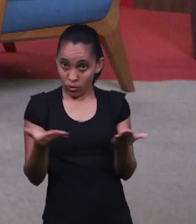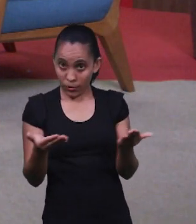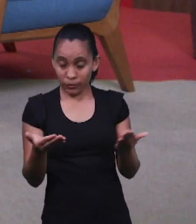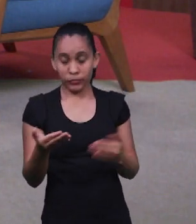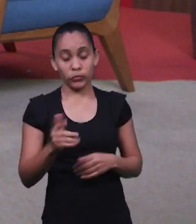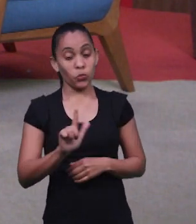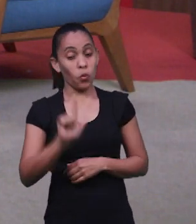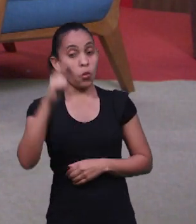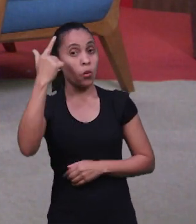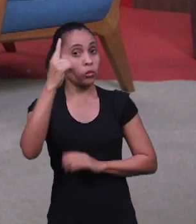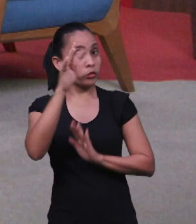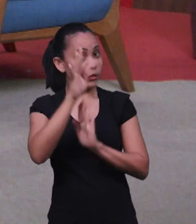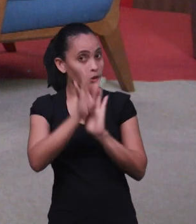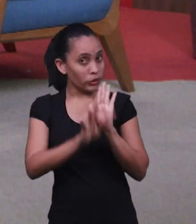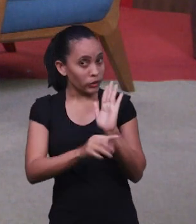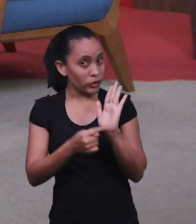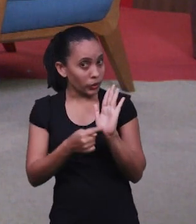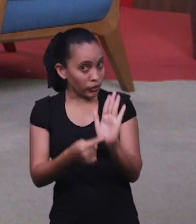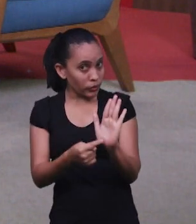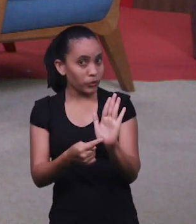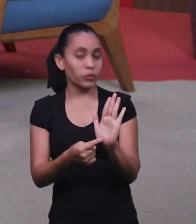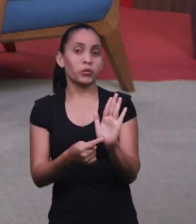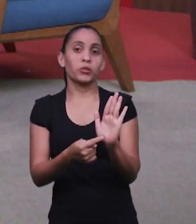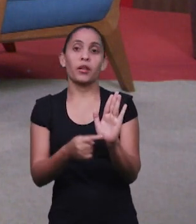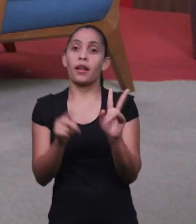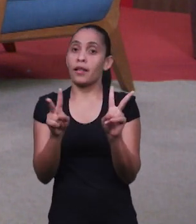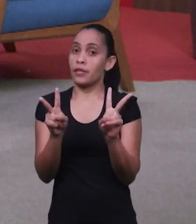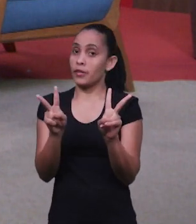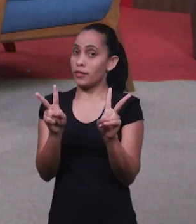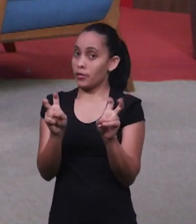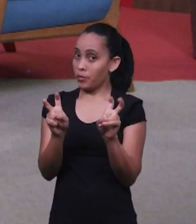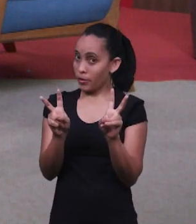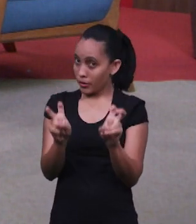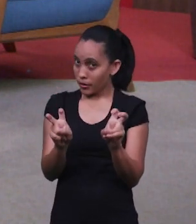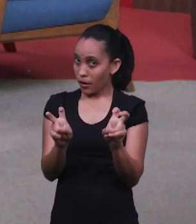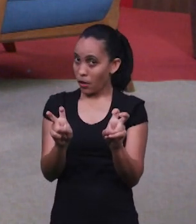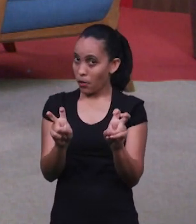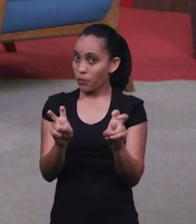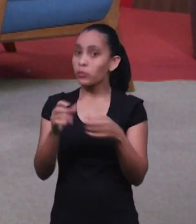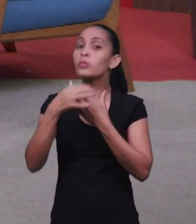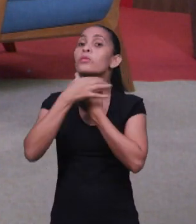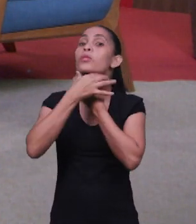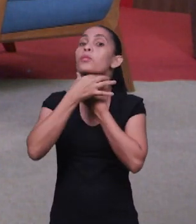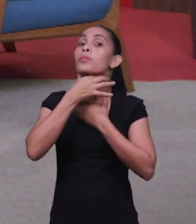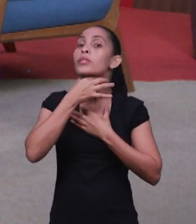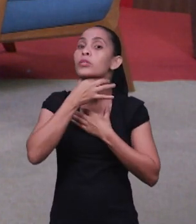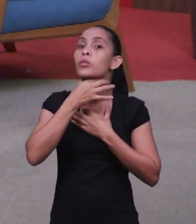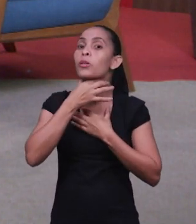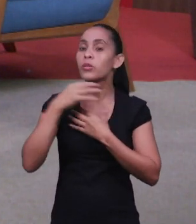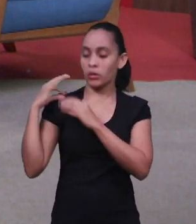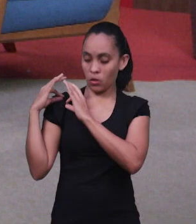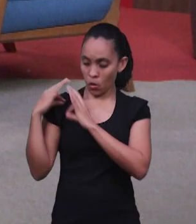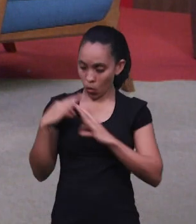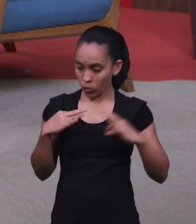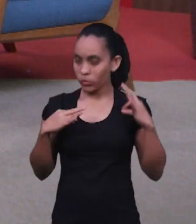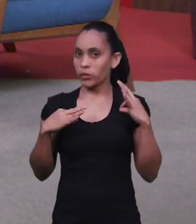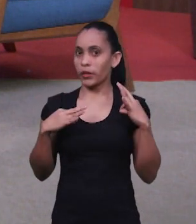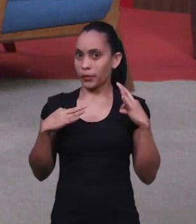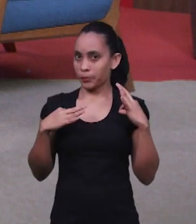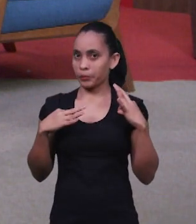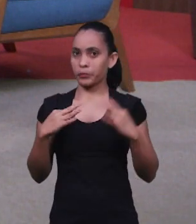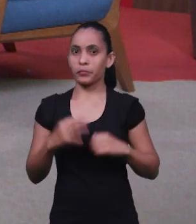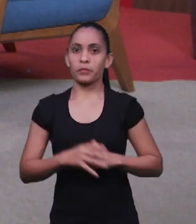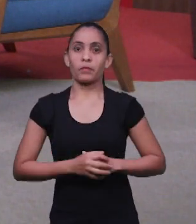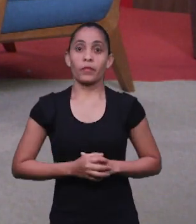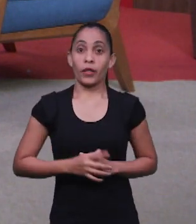on va citer un autre texte. Et là, il y a les expressions ton cou avec le collier. Nous allons lire Éphésiens